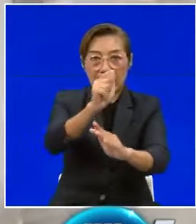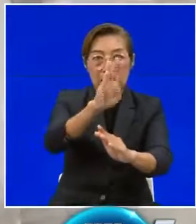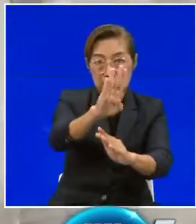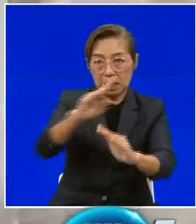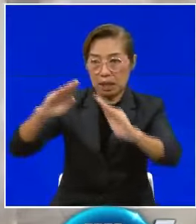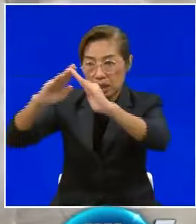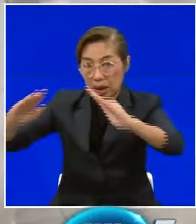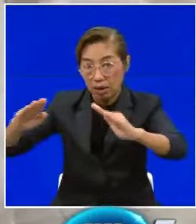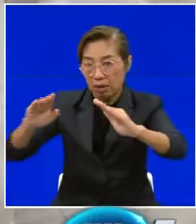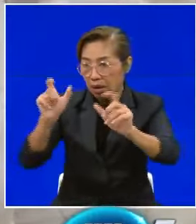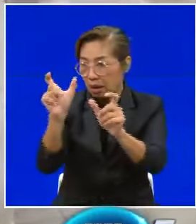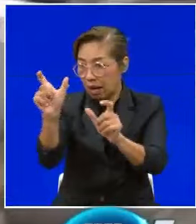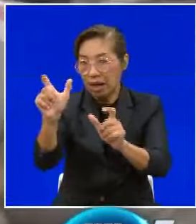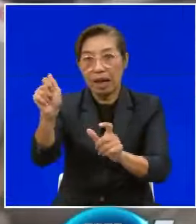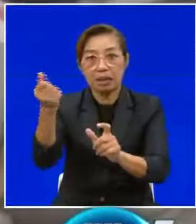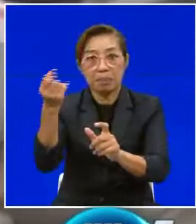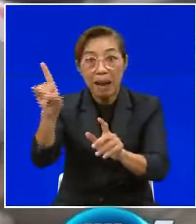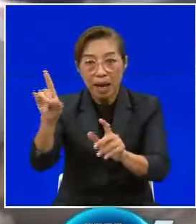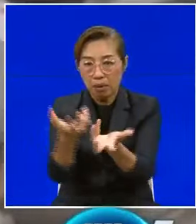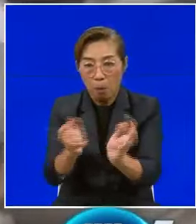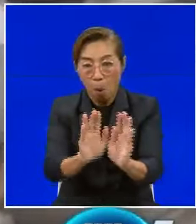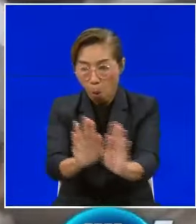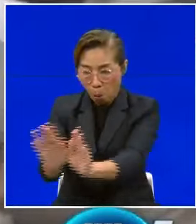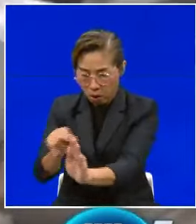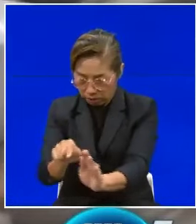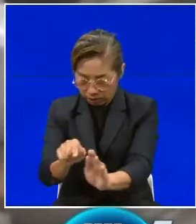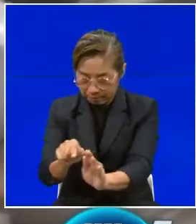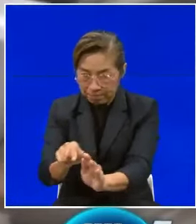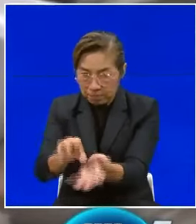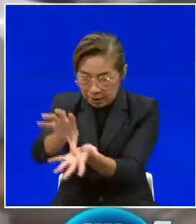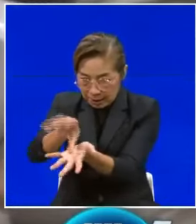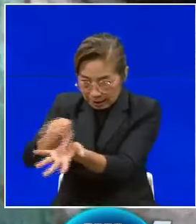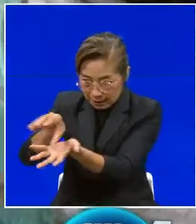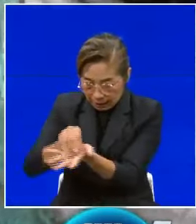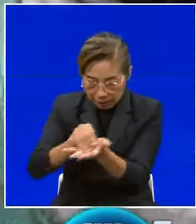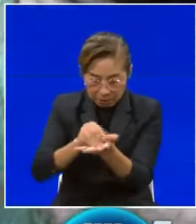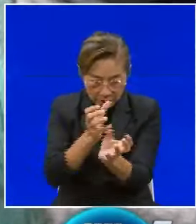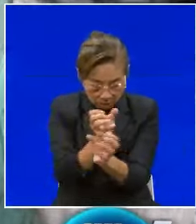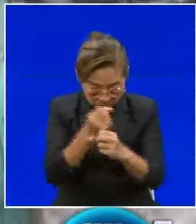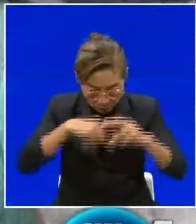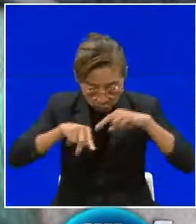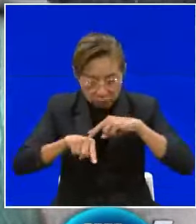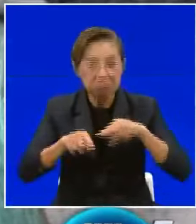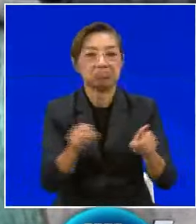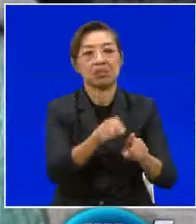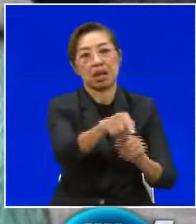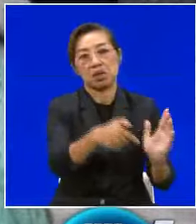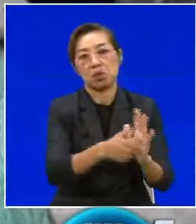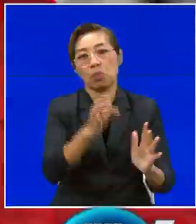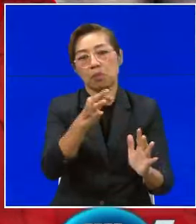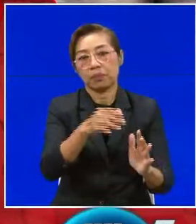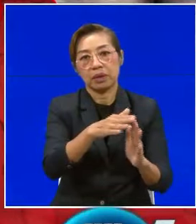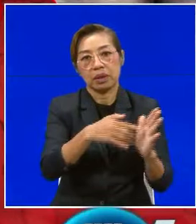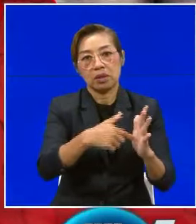าที่ครับก็ส่งกากไปตรวจวิเคราะห์พิสูจน์ยืนยันตรงกันเลยเป๊ะๆกับที่สมุทรสาครคือเป็นของ